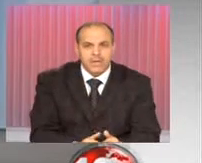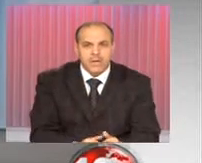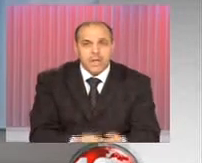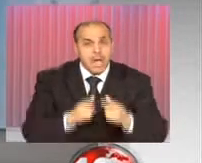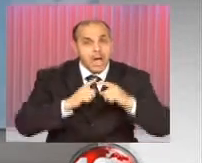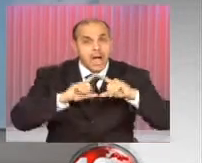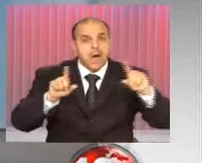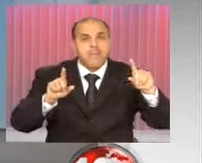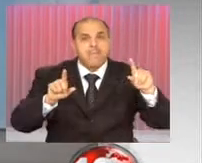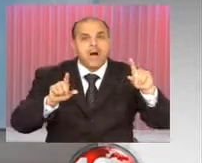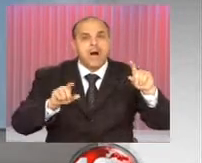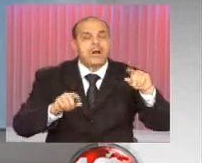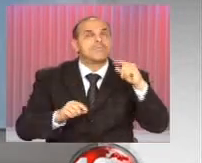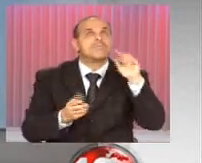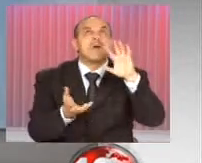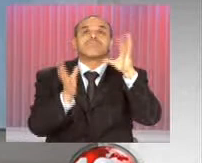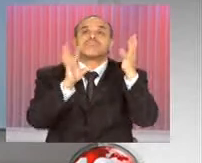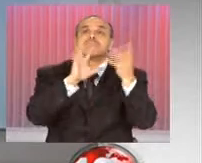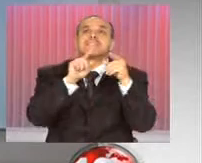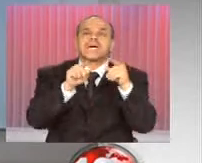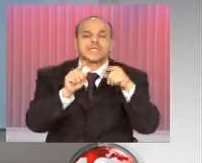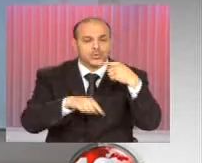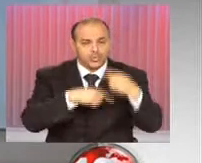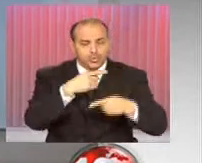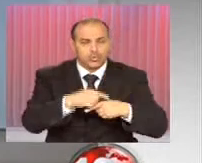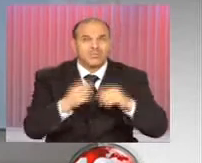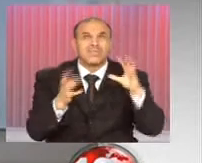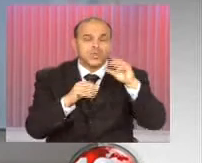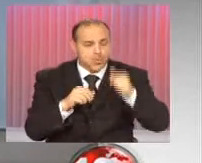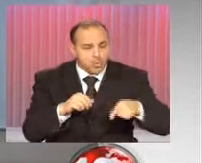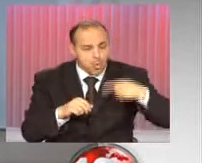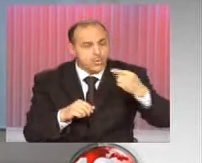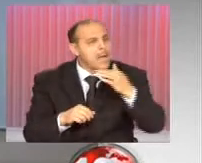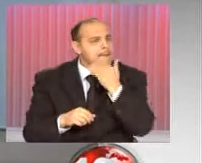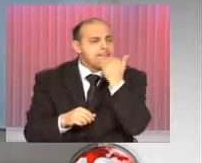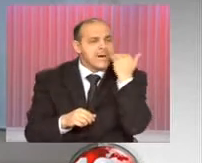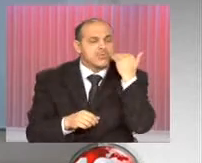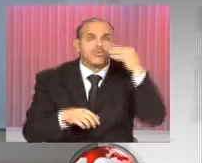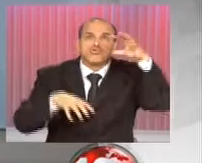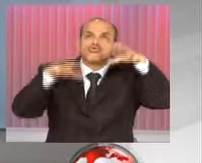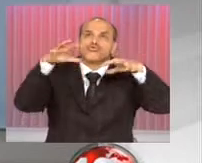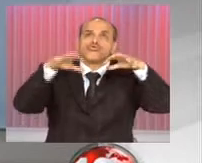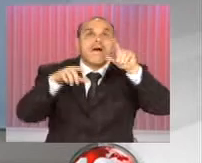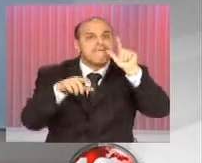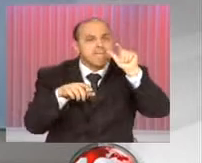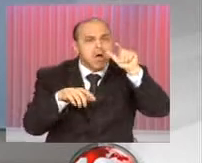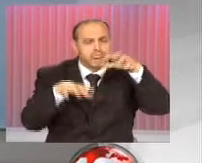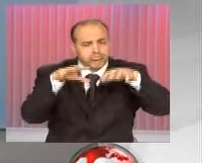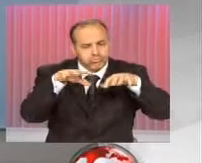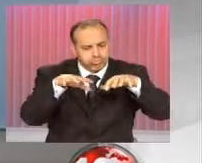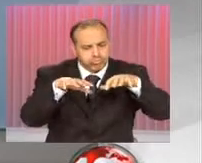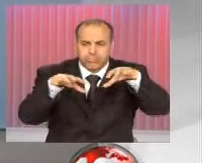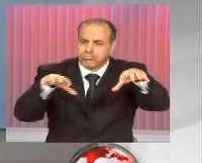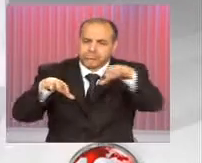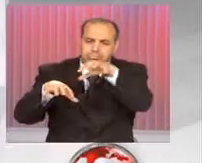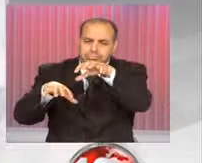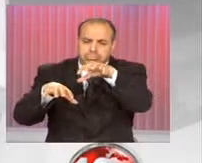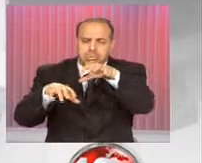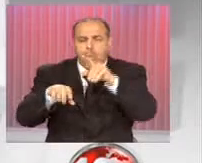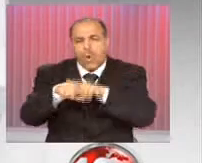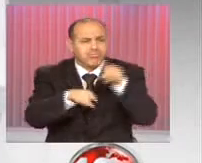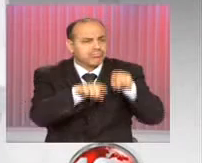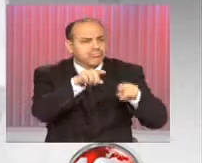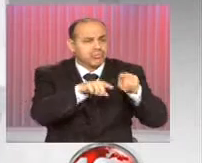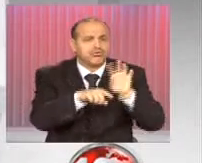ومن أخبار الأحوال الجوية، يتواصل الطقس اليوم وغدا بارد والسماء كثيفة السحب مع نزول أمطار متفرقة بين الحين